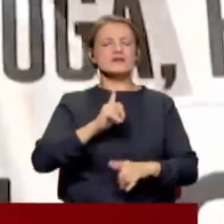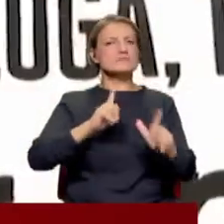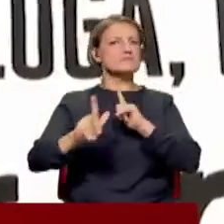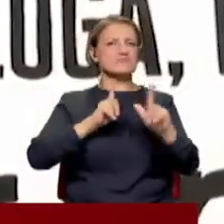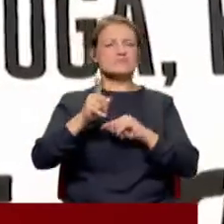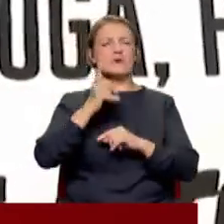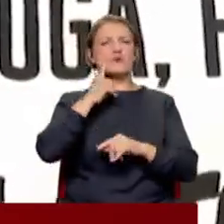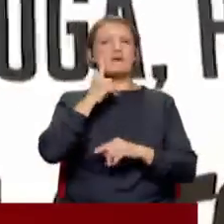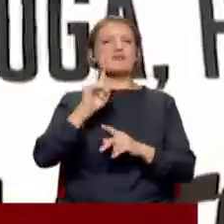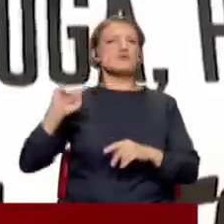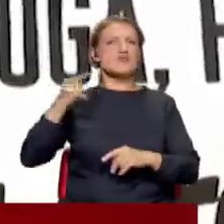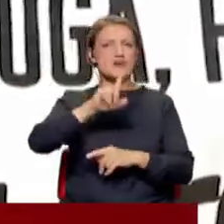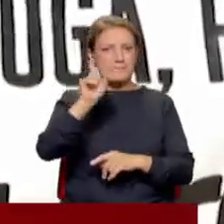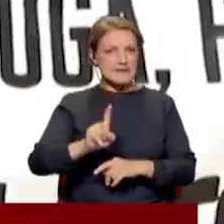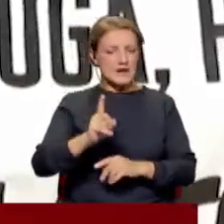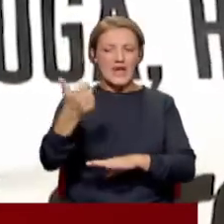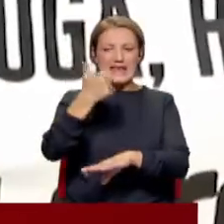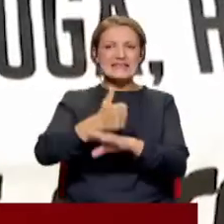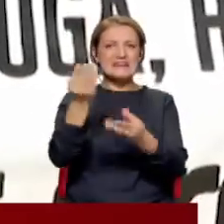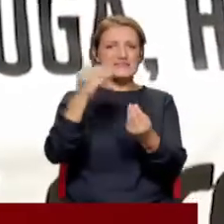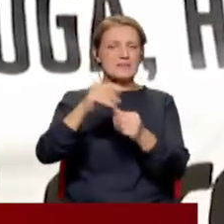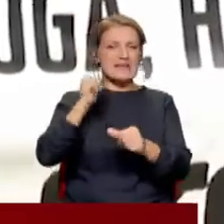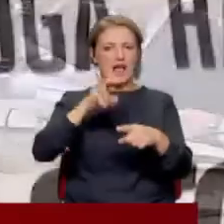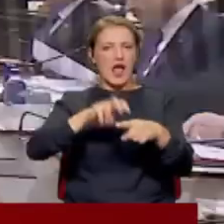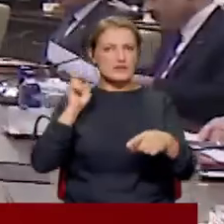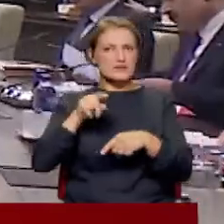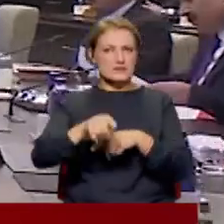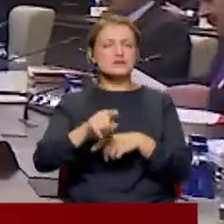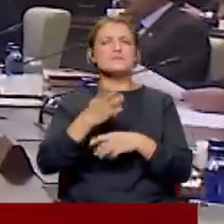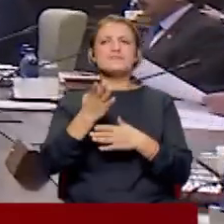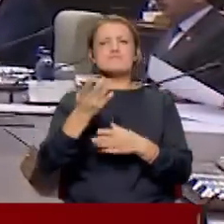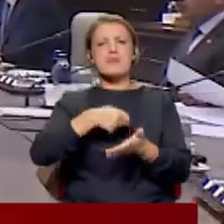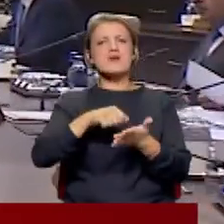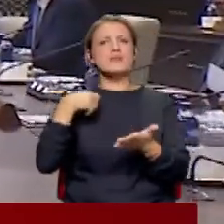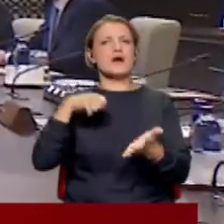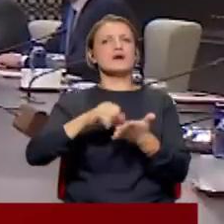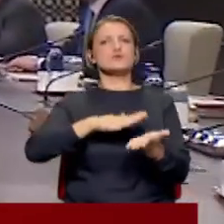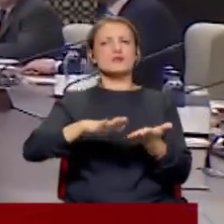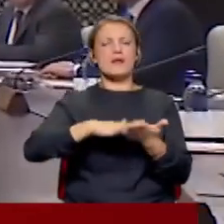çağrısı hükümete ulaşacak mı? İktidar zamlar geri alınsın, maaşlar yeniden